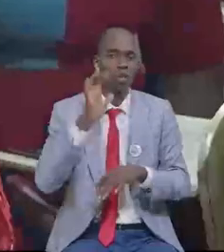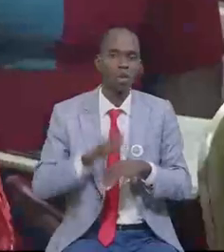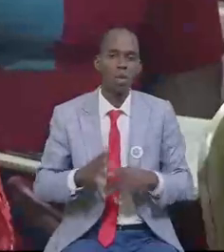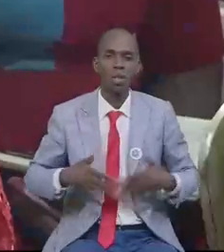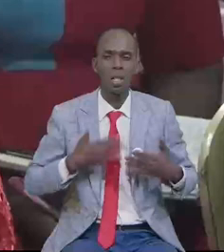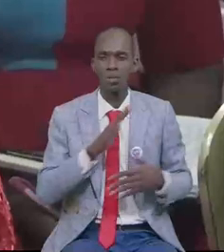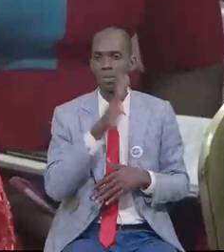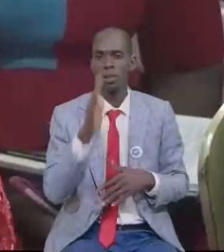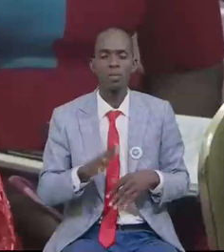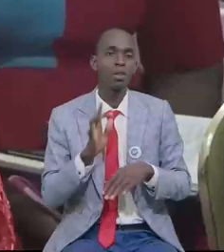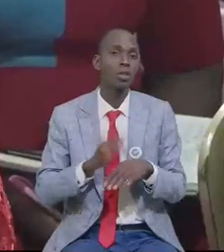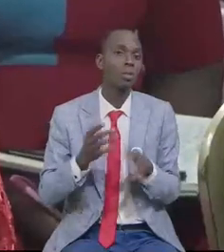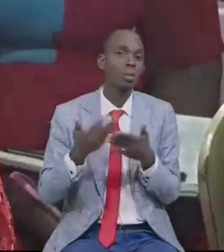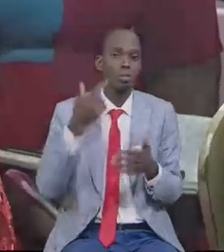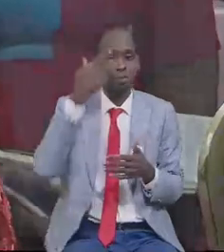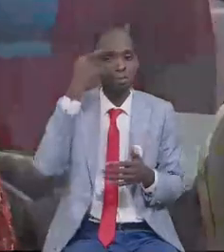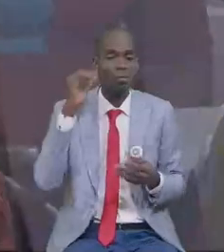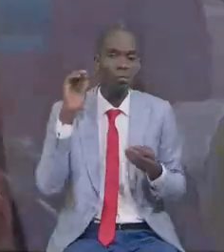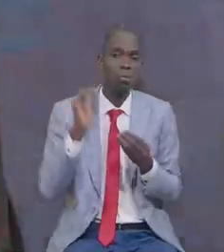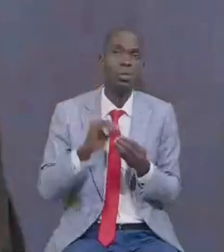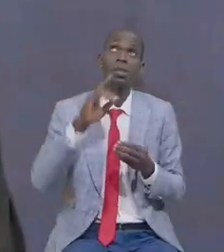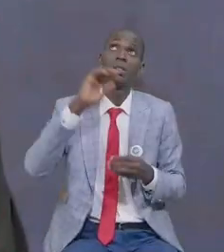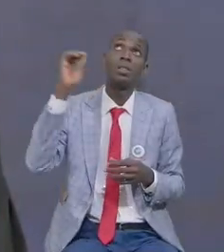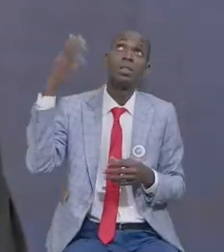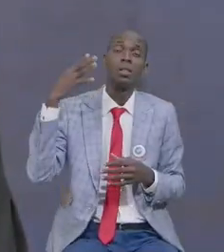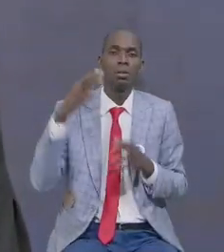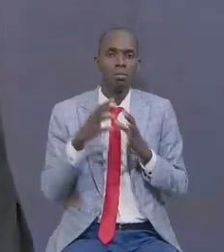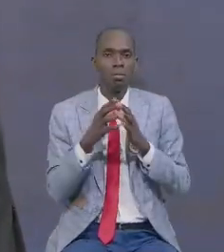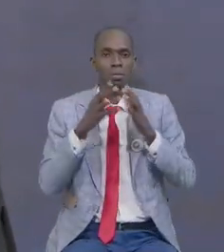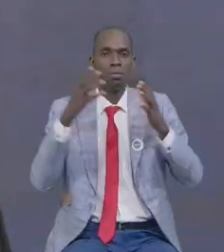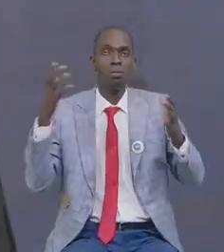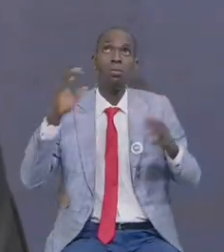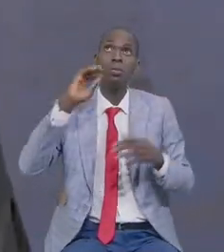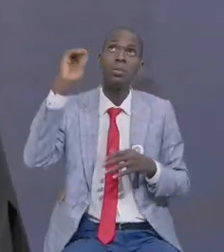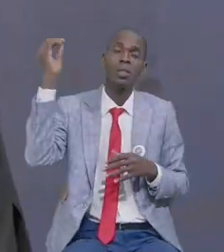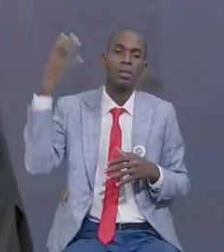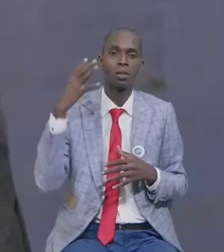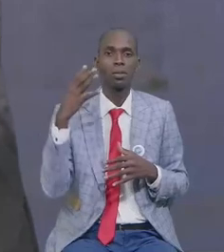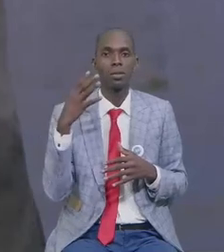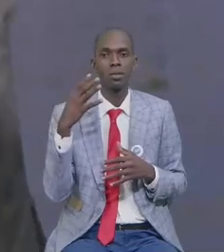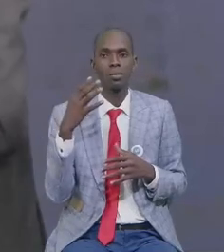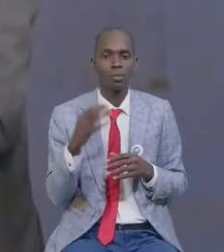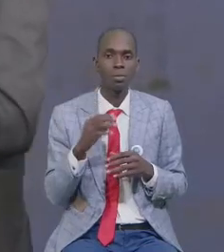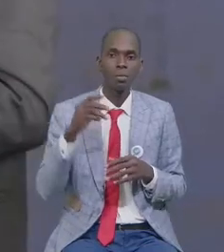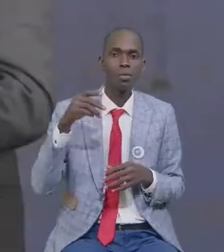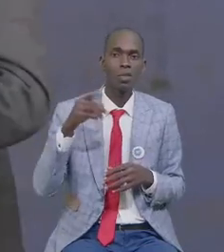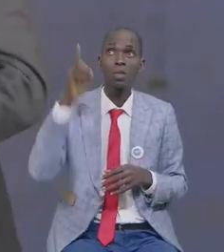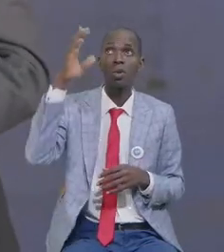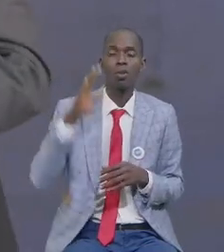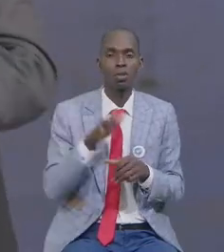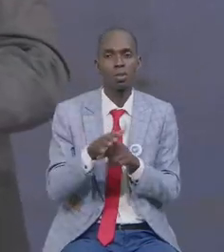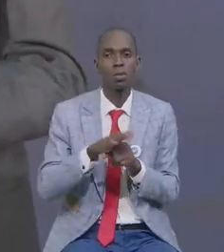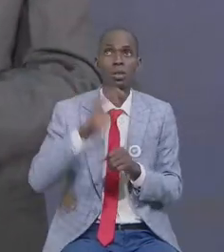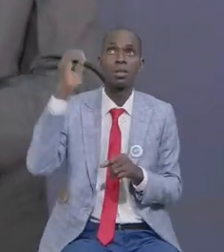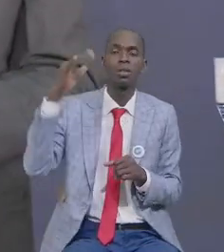touchées. Parce que plus de grâce, la grâce abondante, toute grâce suffisante,